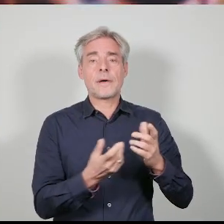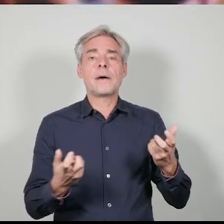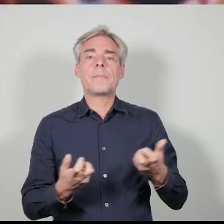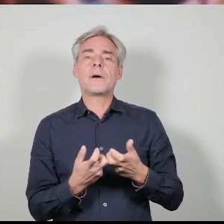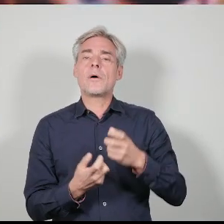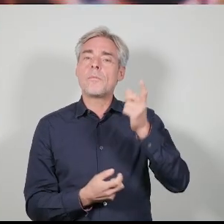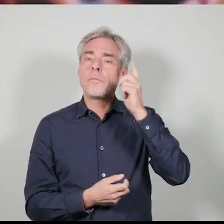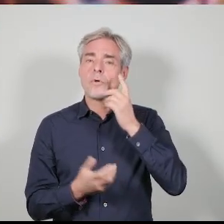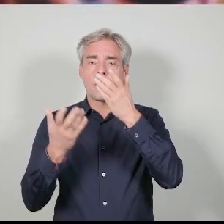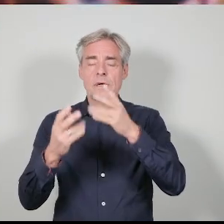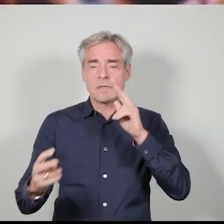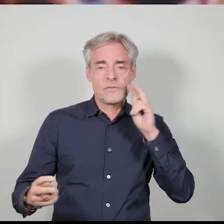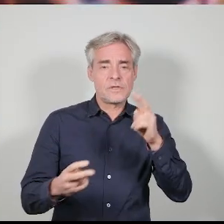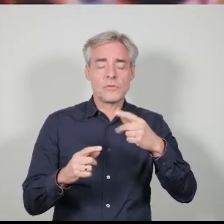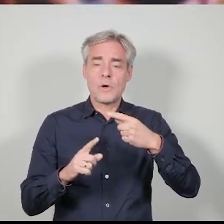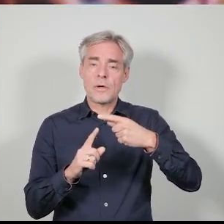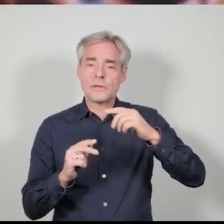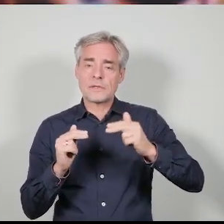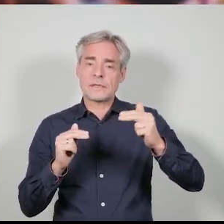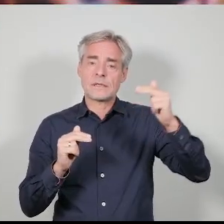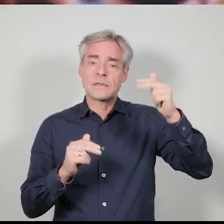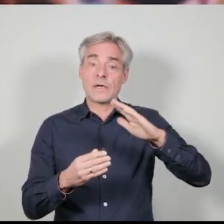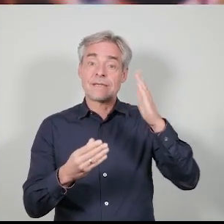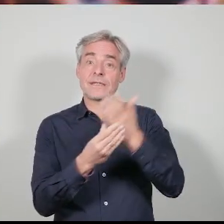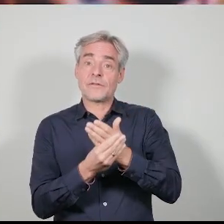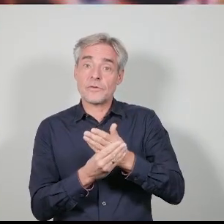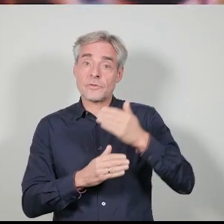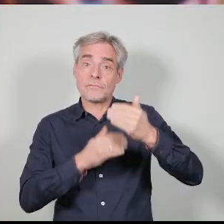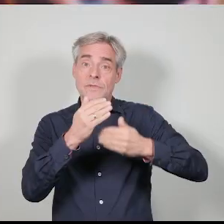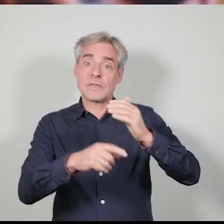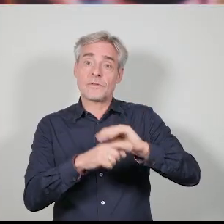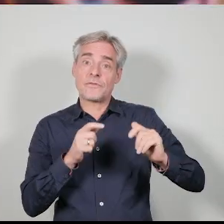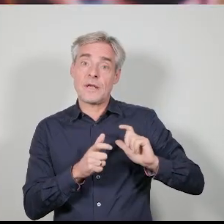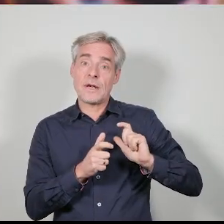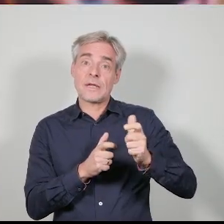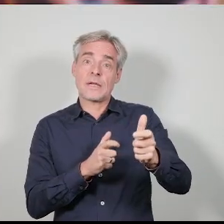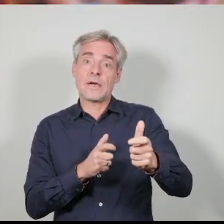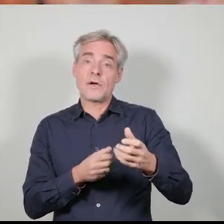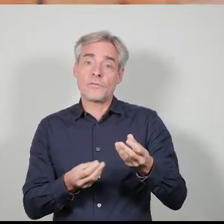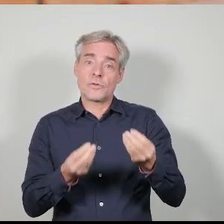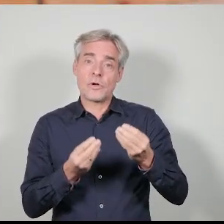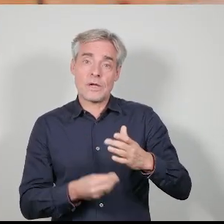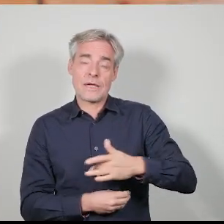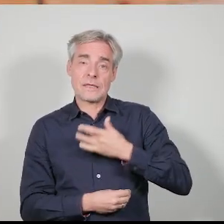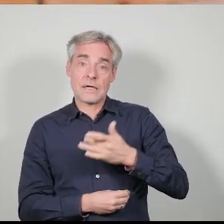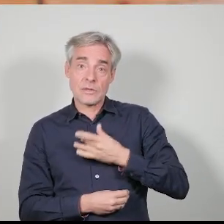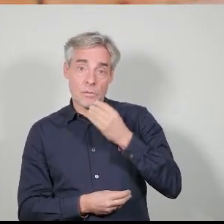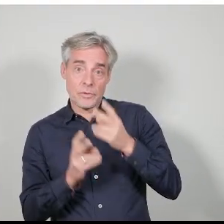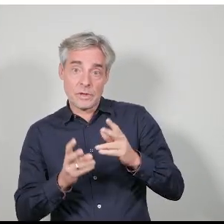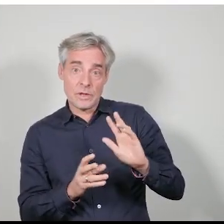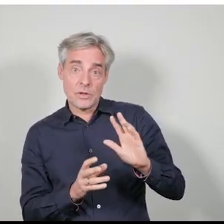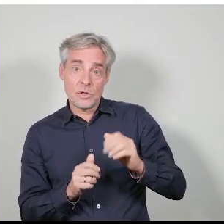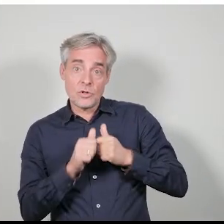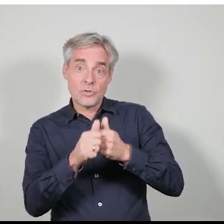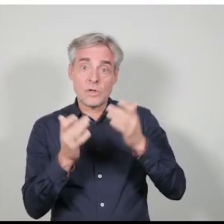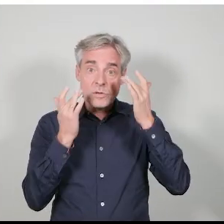quoi ce type d'approche graduée, si je peux dire, et d'intervention aussi qui se fait, vous parle? En quoi ça correspond aussi à des